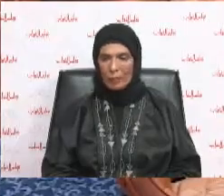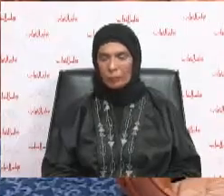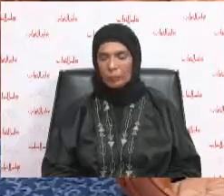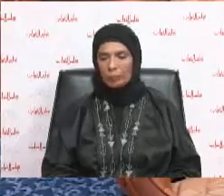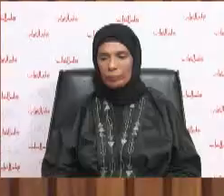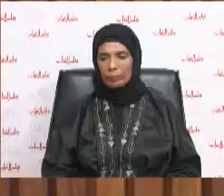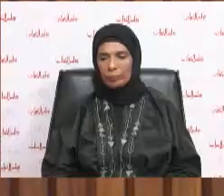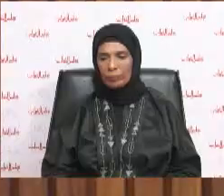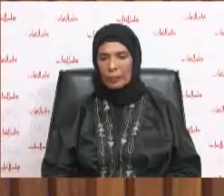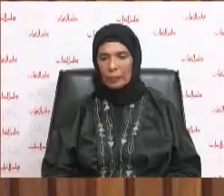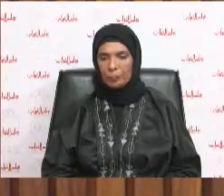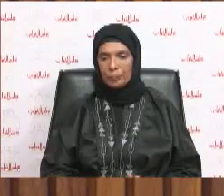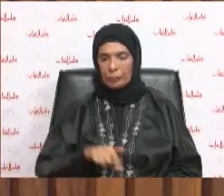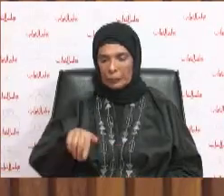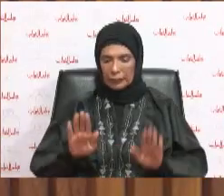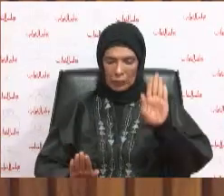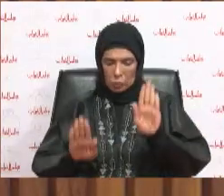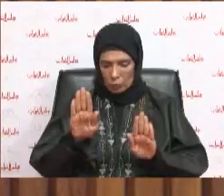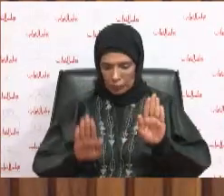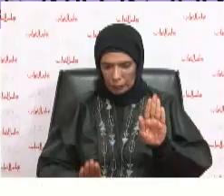على تثبيت التقرير في مضبطة الجلسة؟